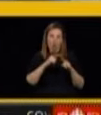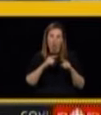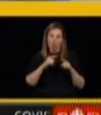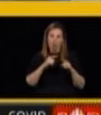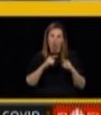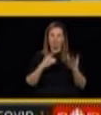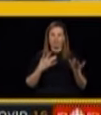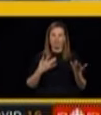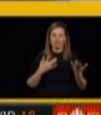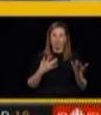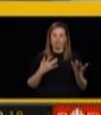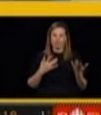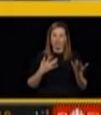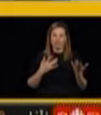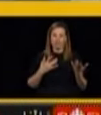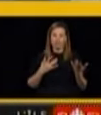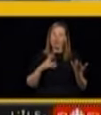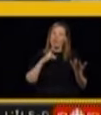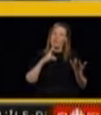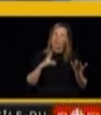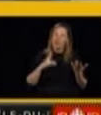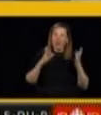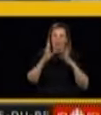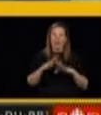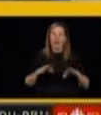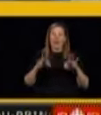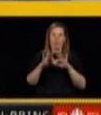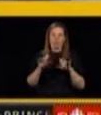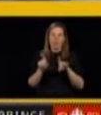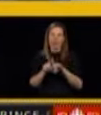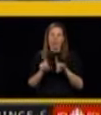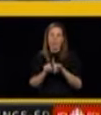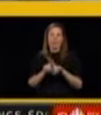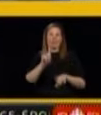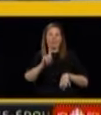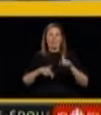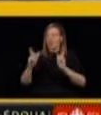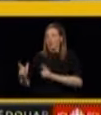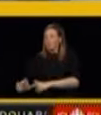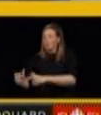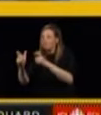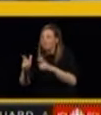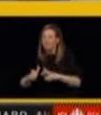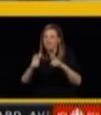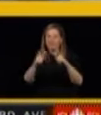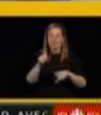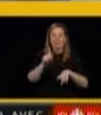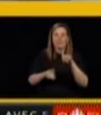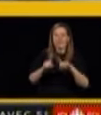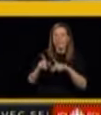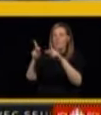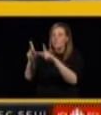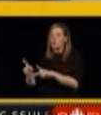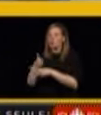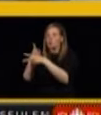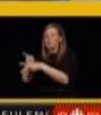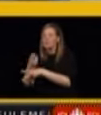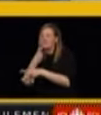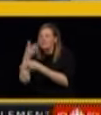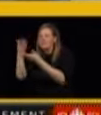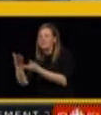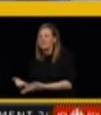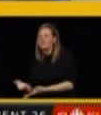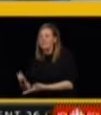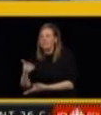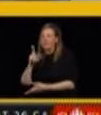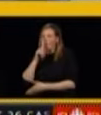là. Et je pense que c'est une orientation qui peut varier un peu selon l'établissement et selon la situation particulière des individus. Rapidement, donc, monsieur. Ça ne sera pas